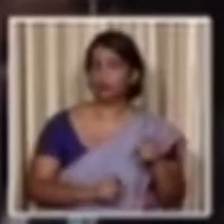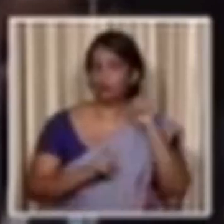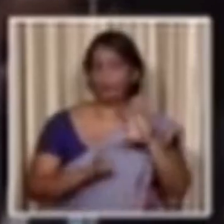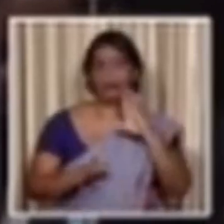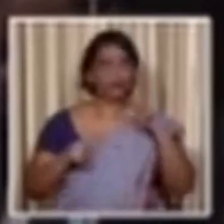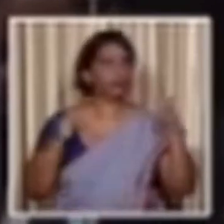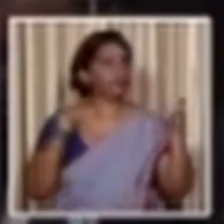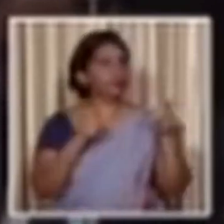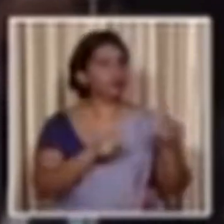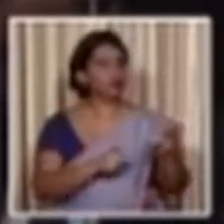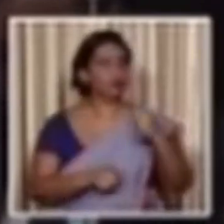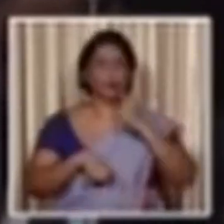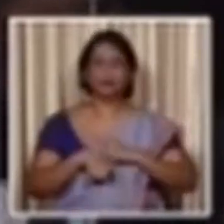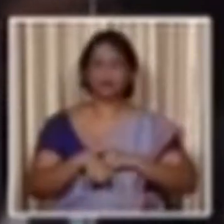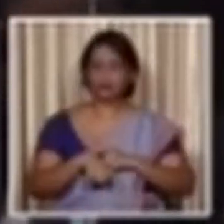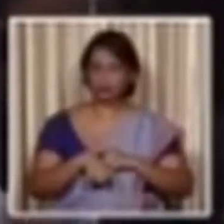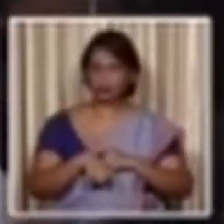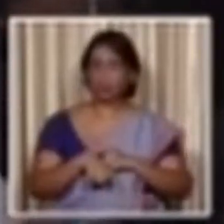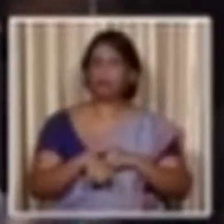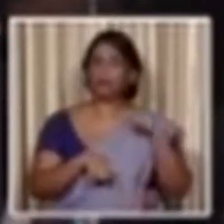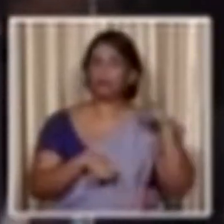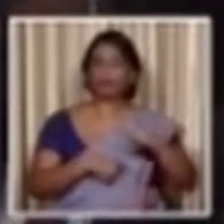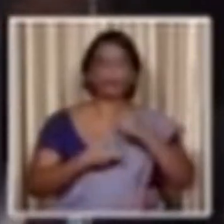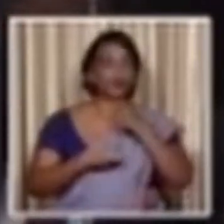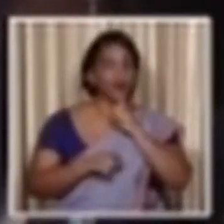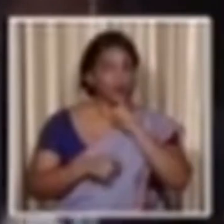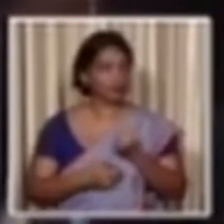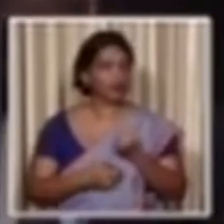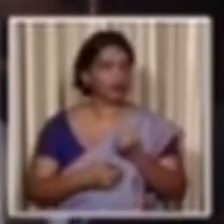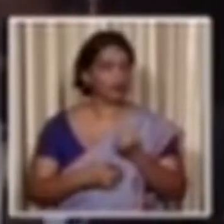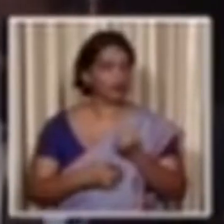වාරණ නියෝගය පළමුවරට මෙම